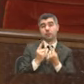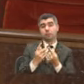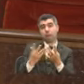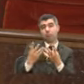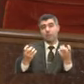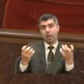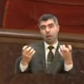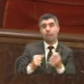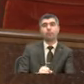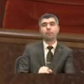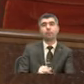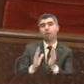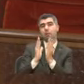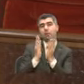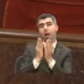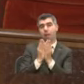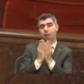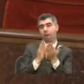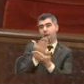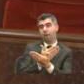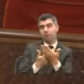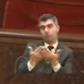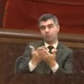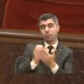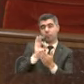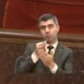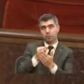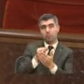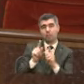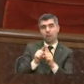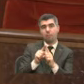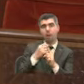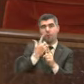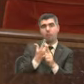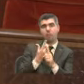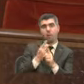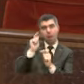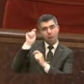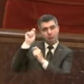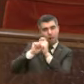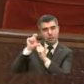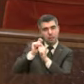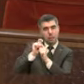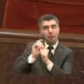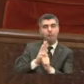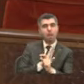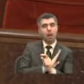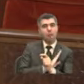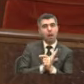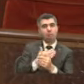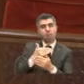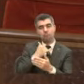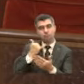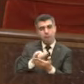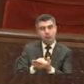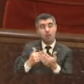ديال الطلبة هما معنيين كمكفولي الأمة، المتخلى عنهم، اليتامى، ذوي الإعاقة،